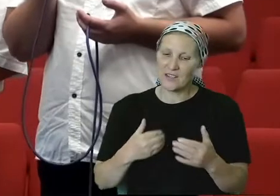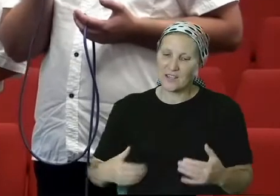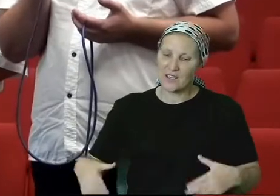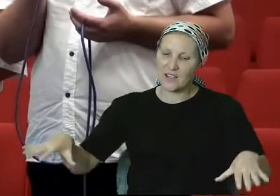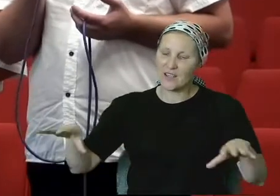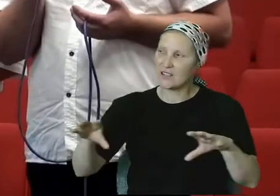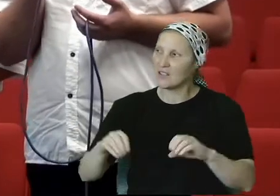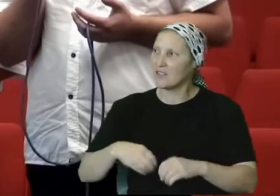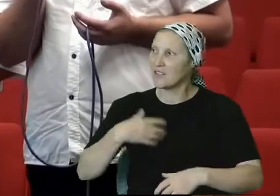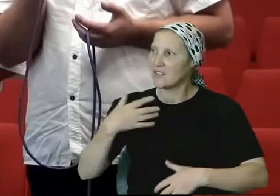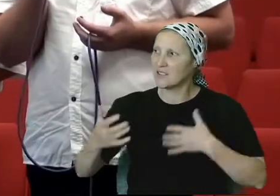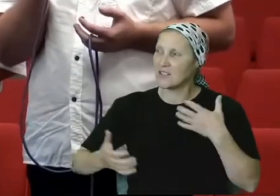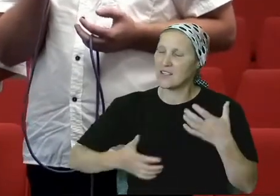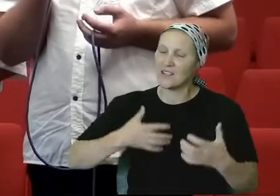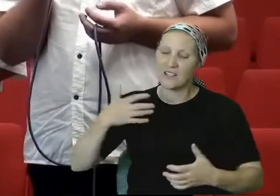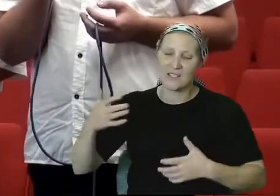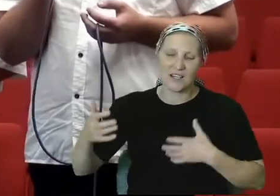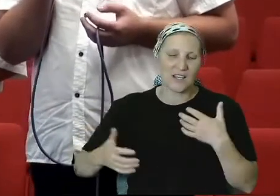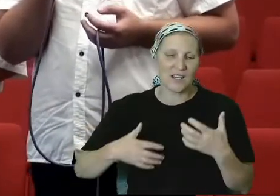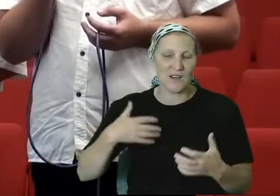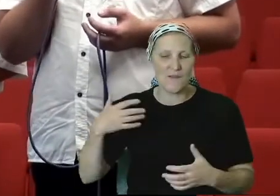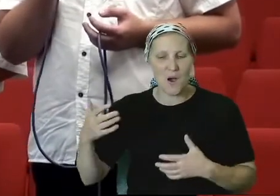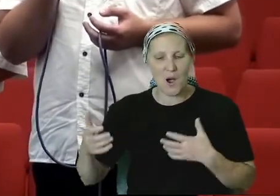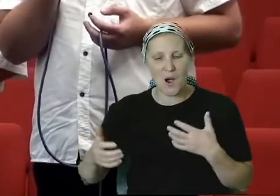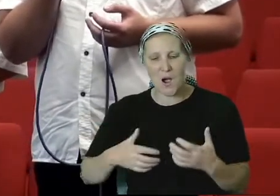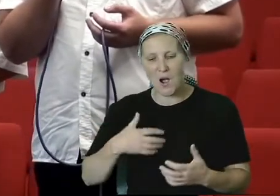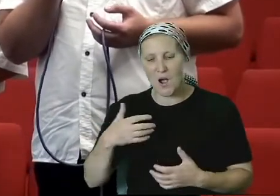біль і звільнить від всіх